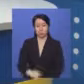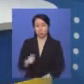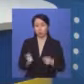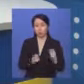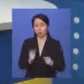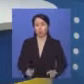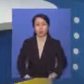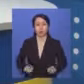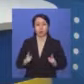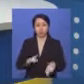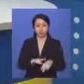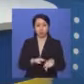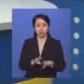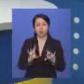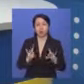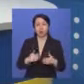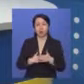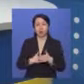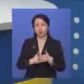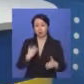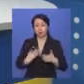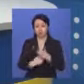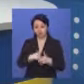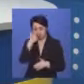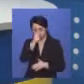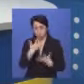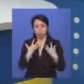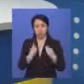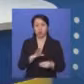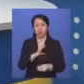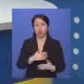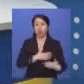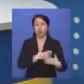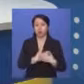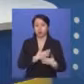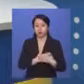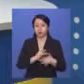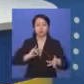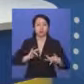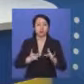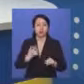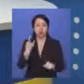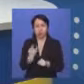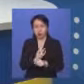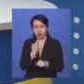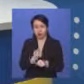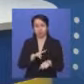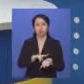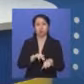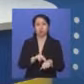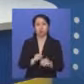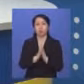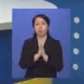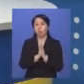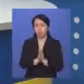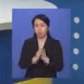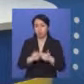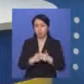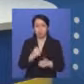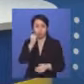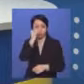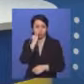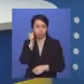Управление криминальной полиции сообщает, в предновогодние дни не исключена активизация сетевых аферистов. Полицейские просят предупредить